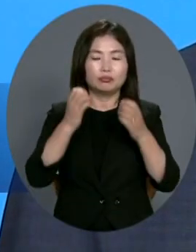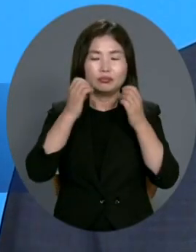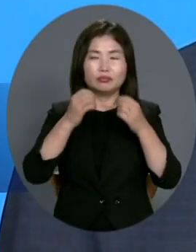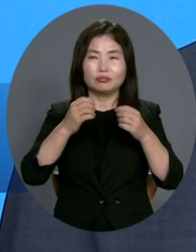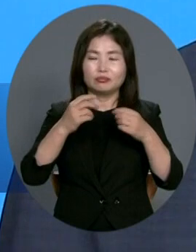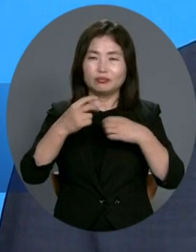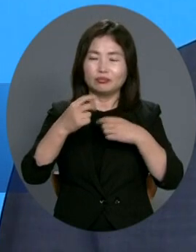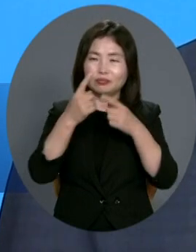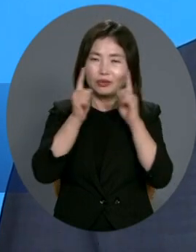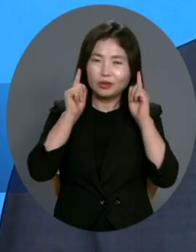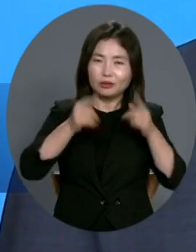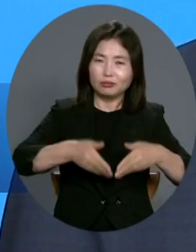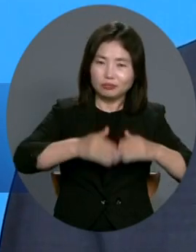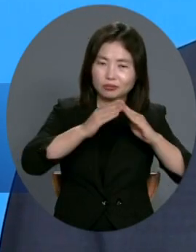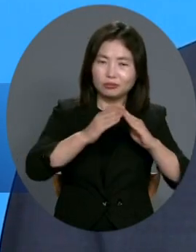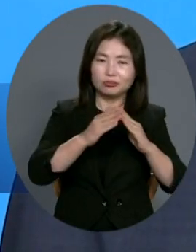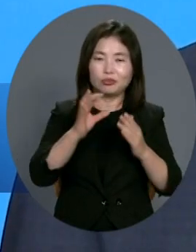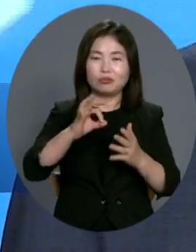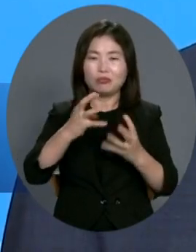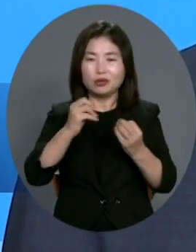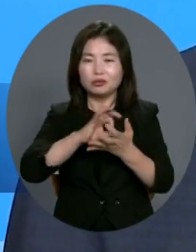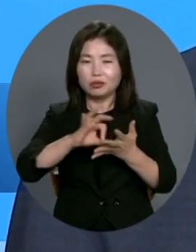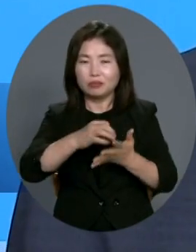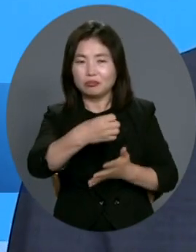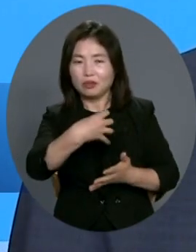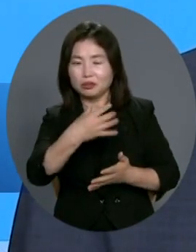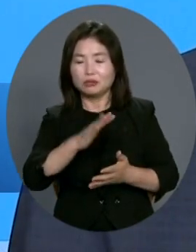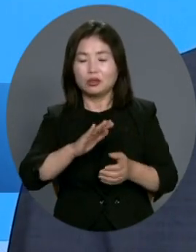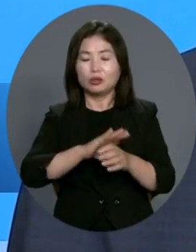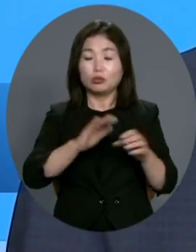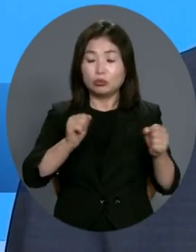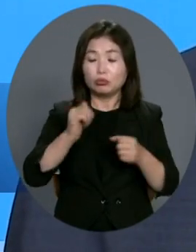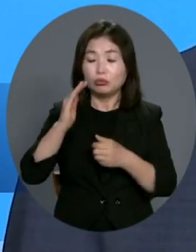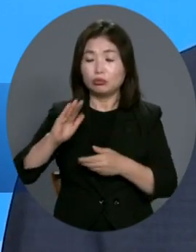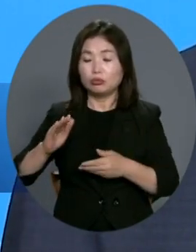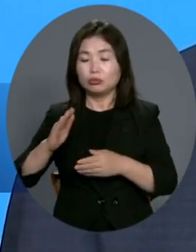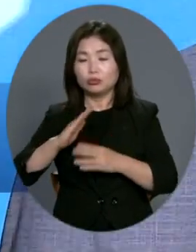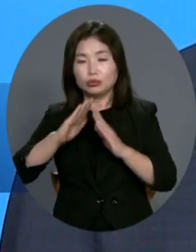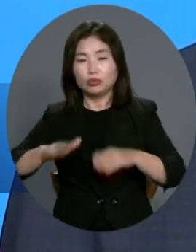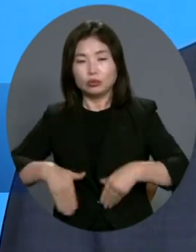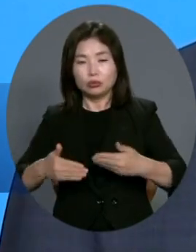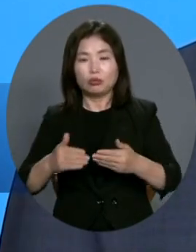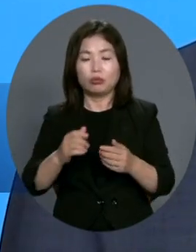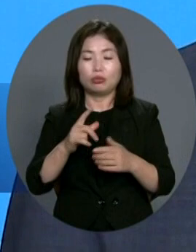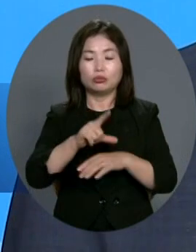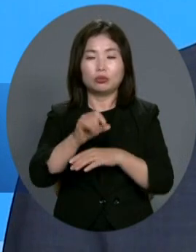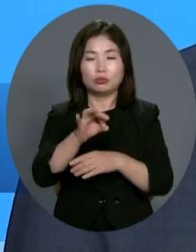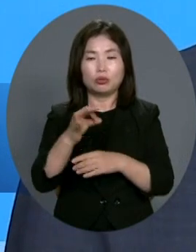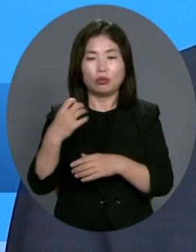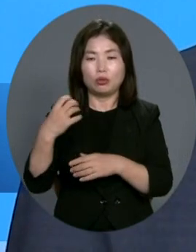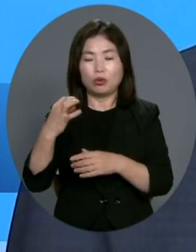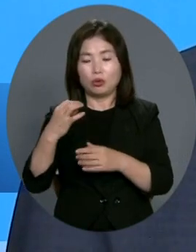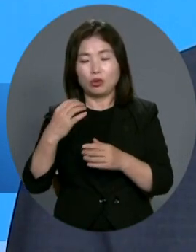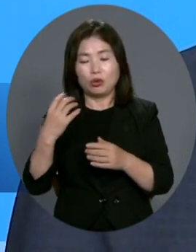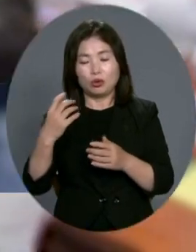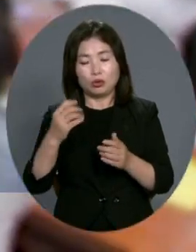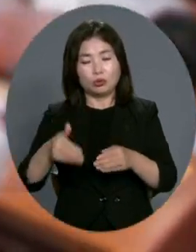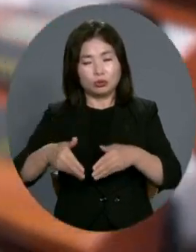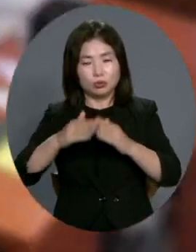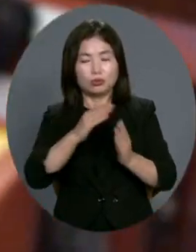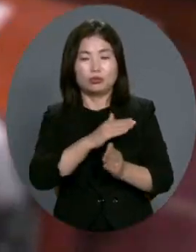있다고 합니다만은 저희 경상북도와 전라남도는 지방비 부담할 수 있는 준비를 다 지금 갖춰